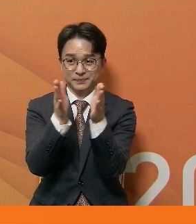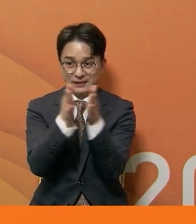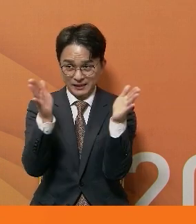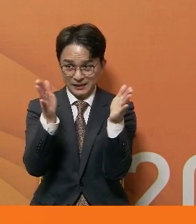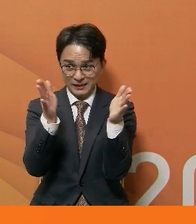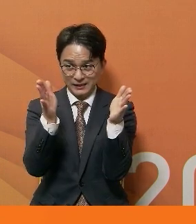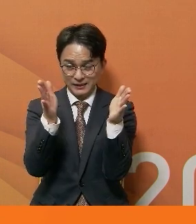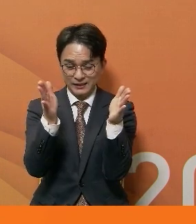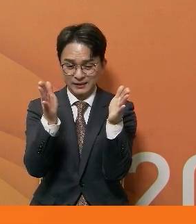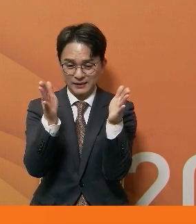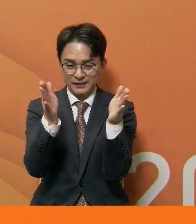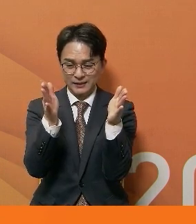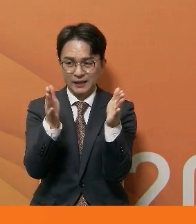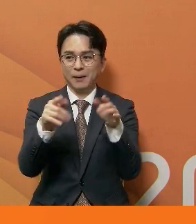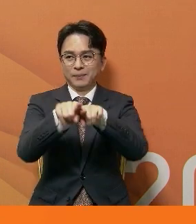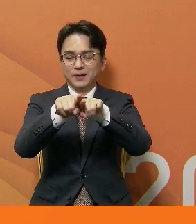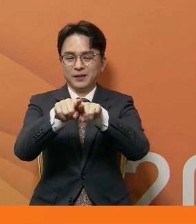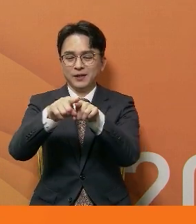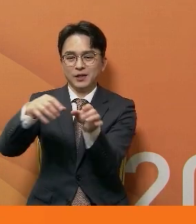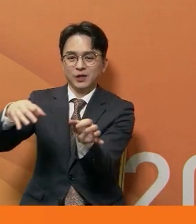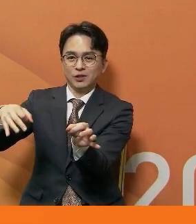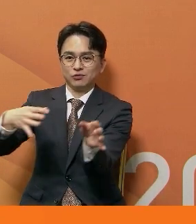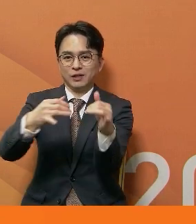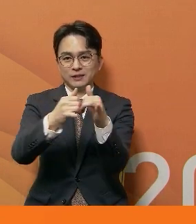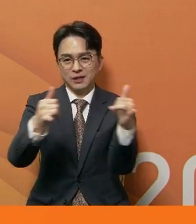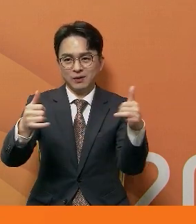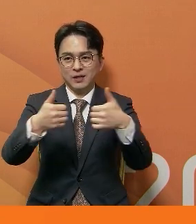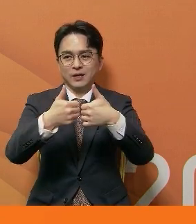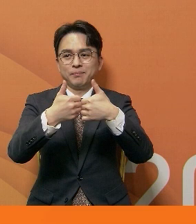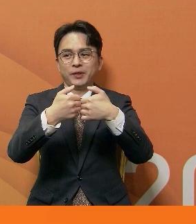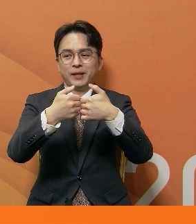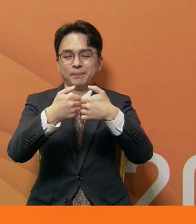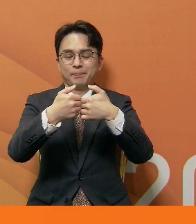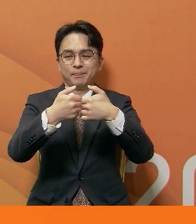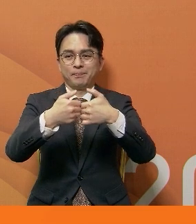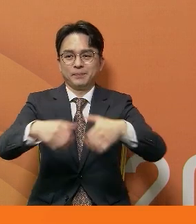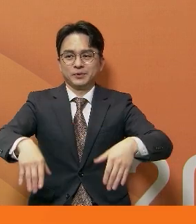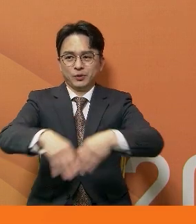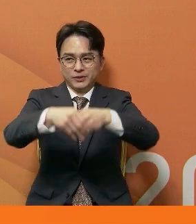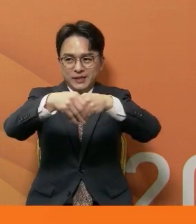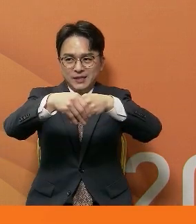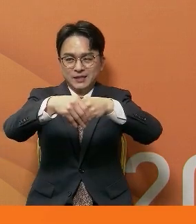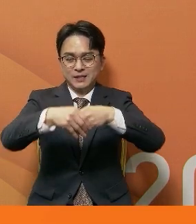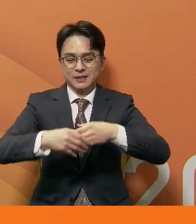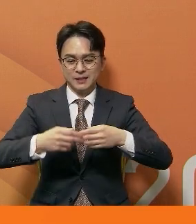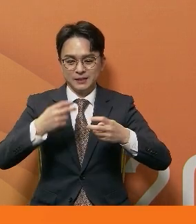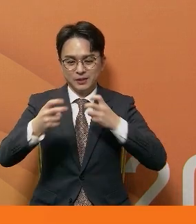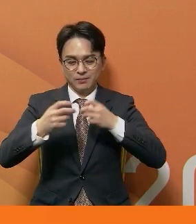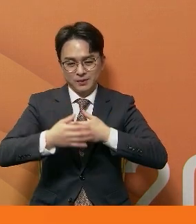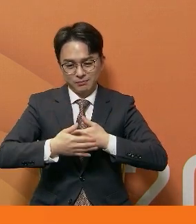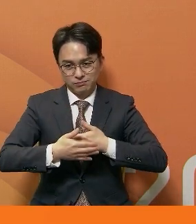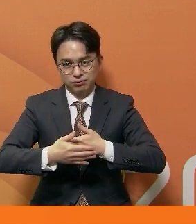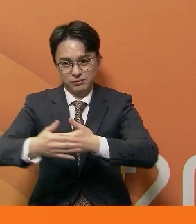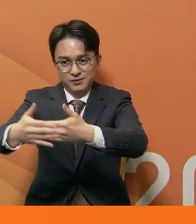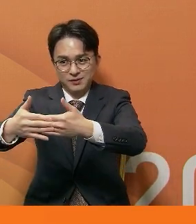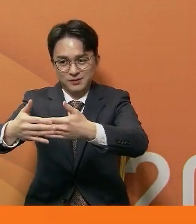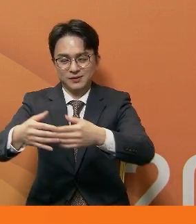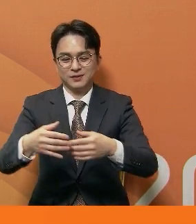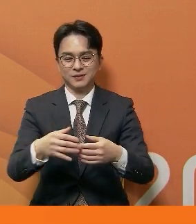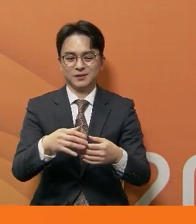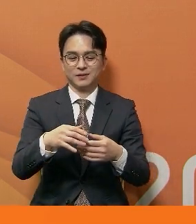것처럼 투자자들하고 멘토링 컨설팅 그 IR 고도와 그 1년의 과정을 데모데이가